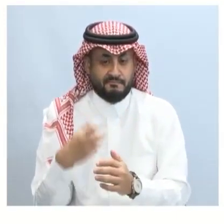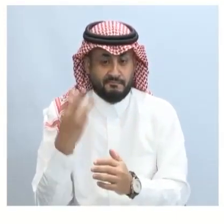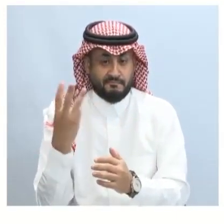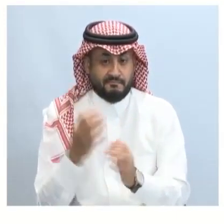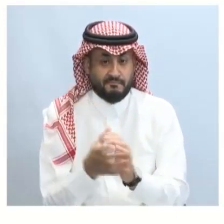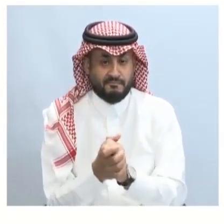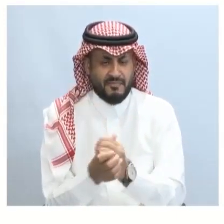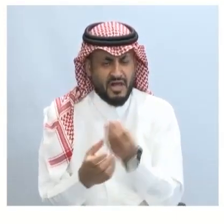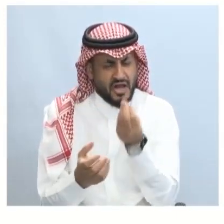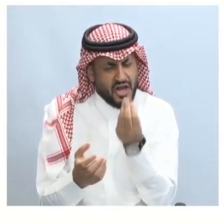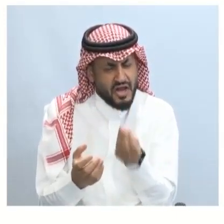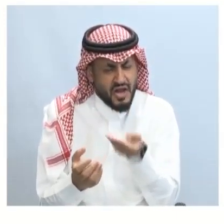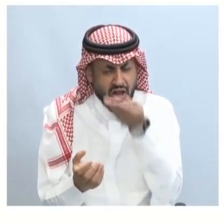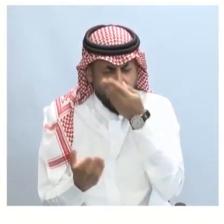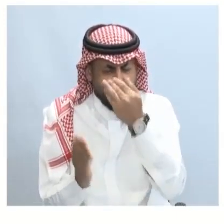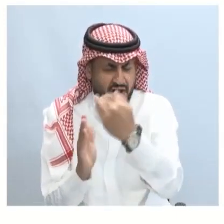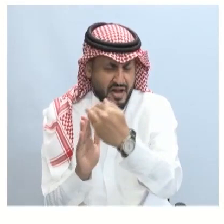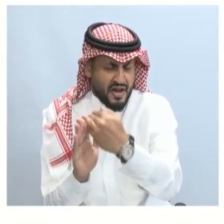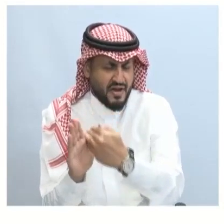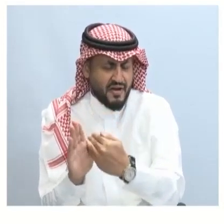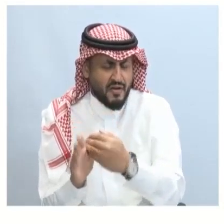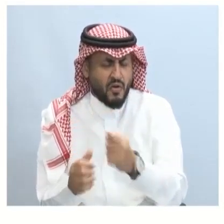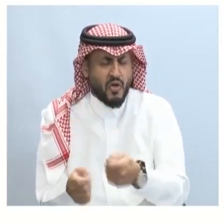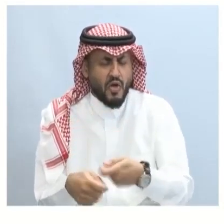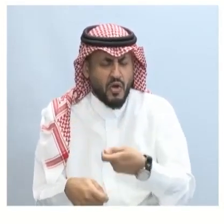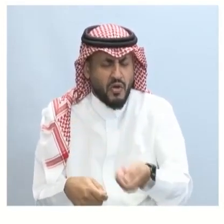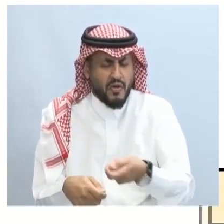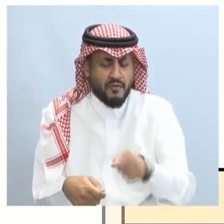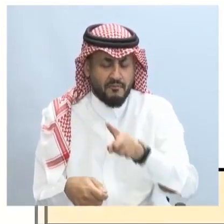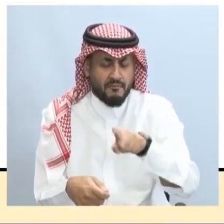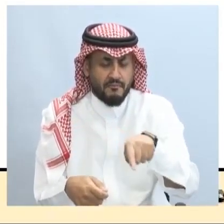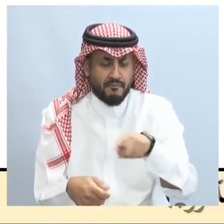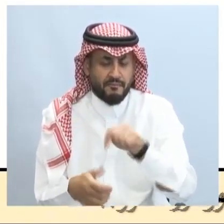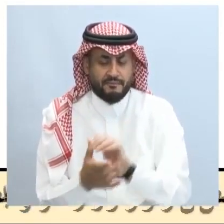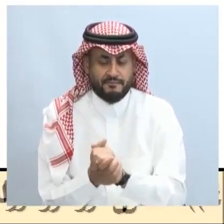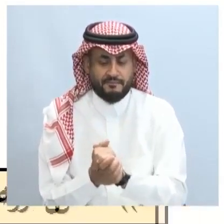الاقتصاد في استعمال الماء وعدم الاسراف